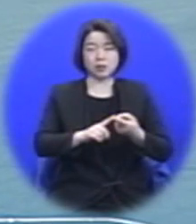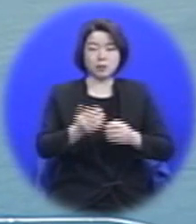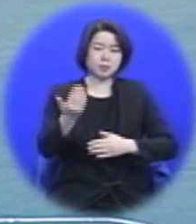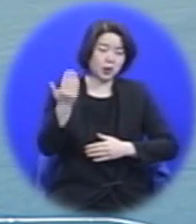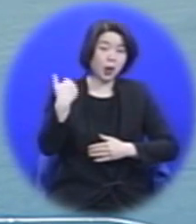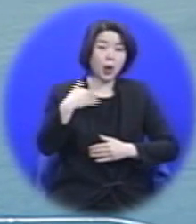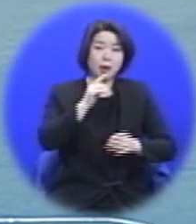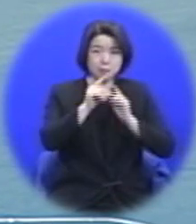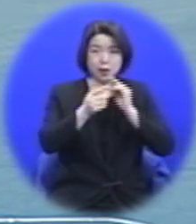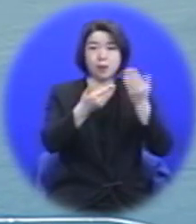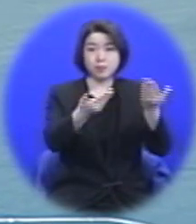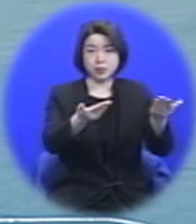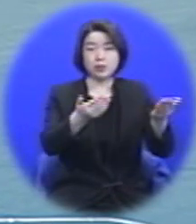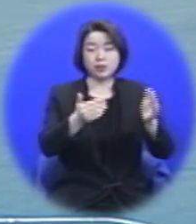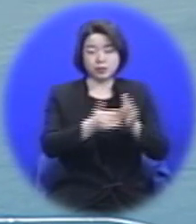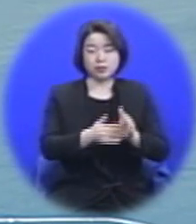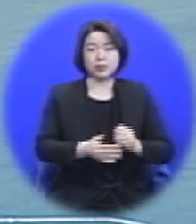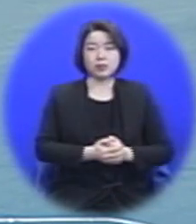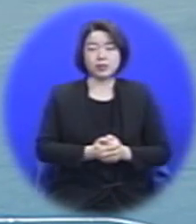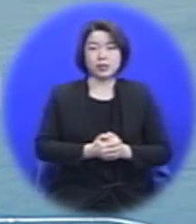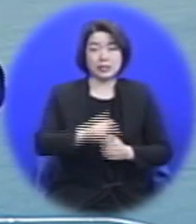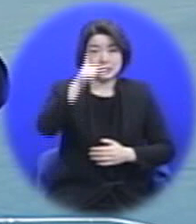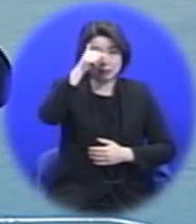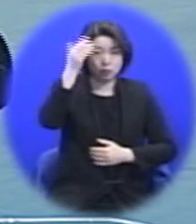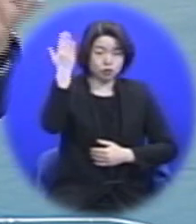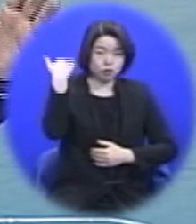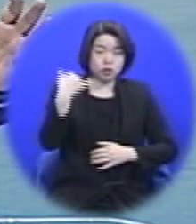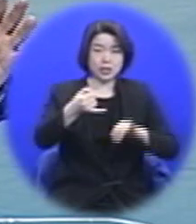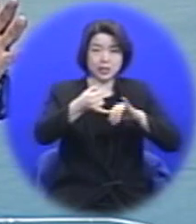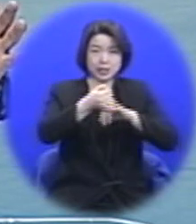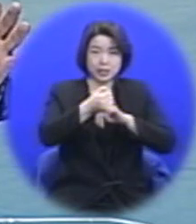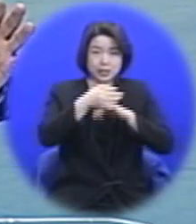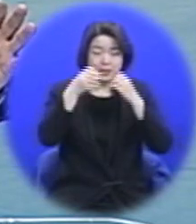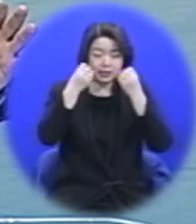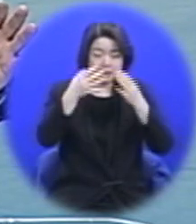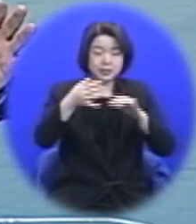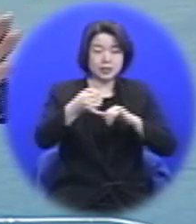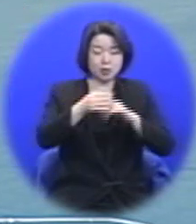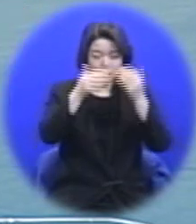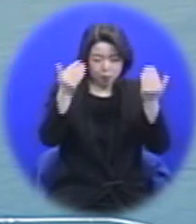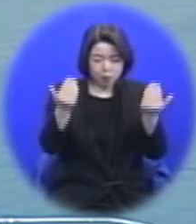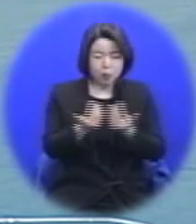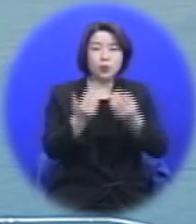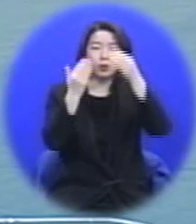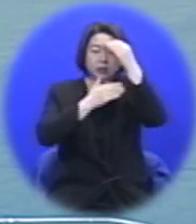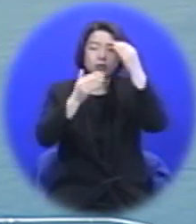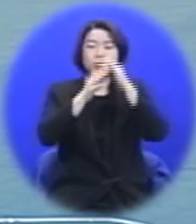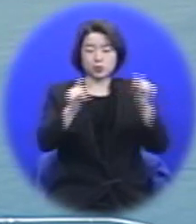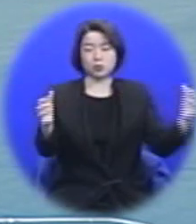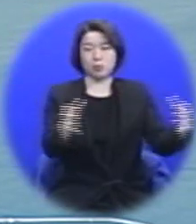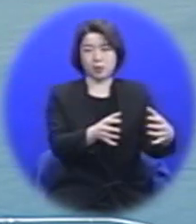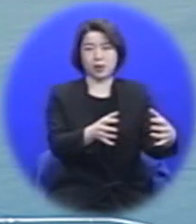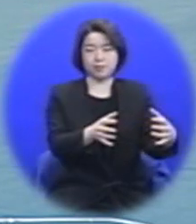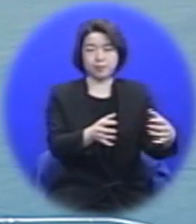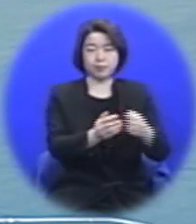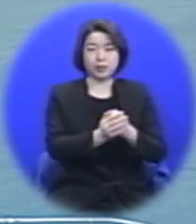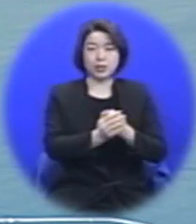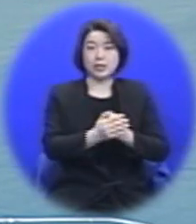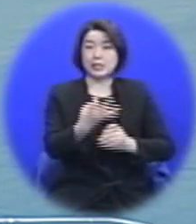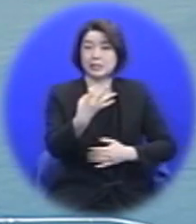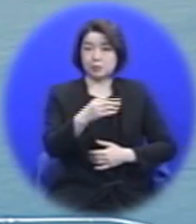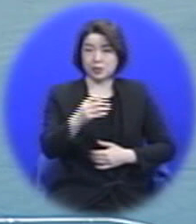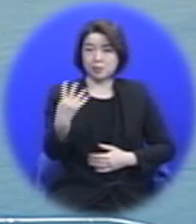드려서 아실 겁니다. 구약과 신약에 있는 모든 성도를 말합니다. 14만 4천이라는 수는